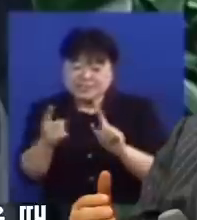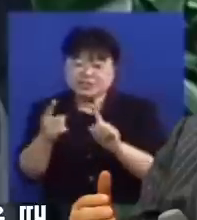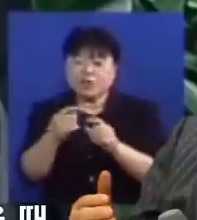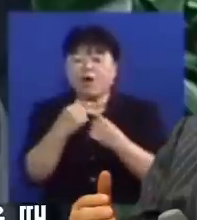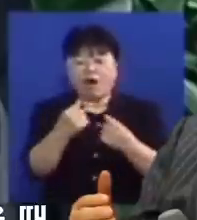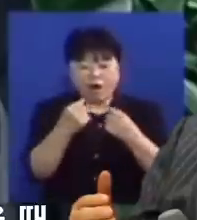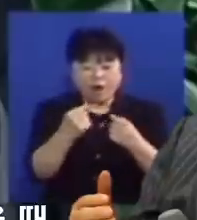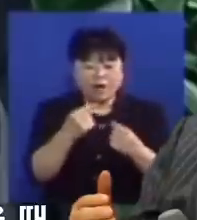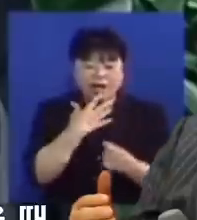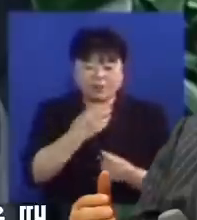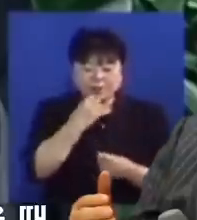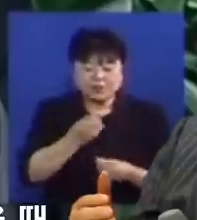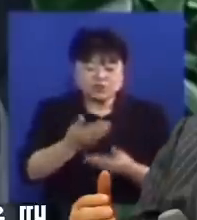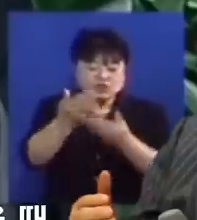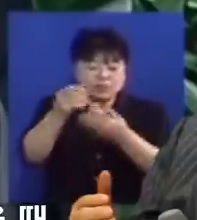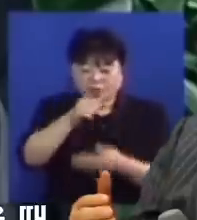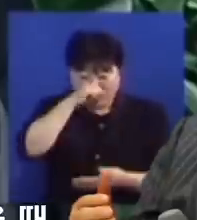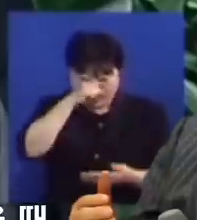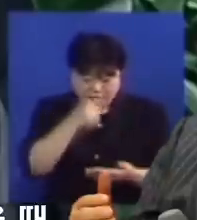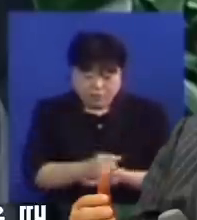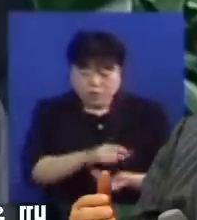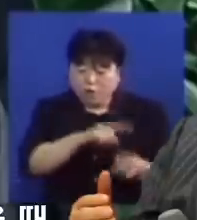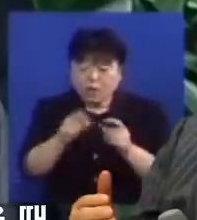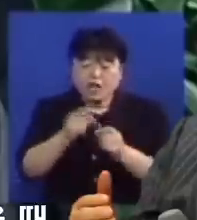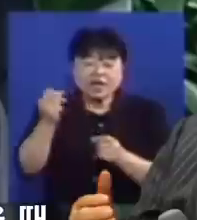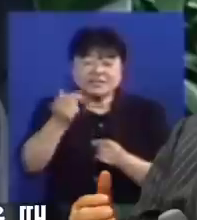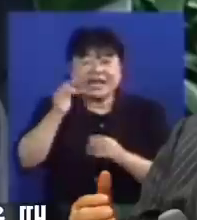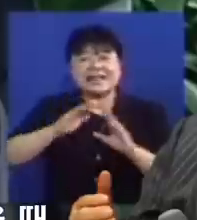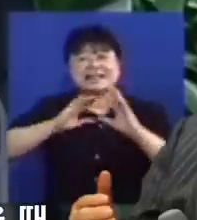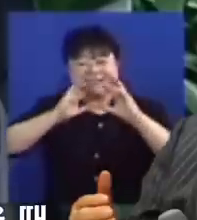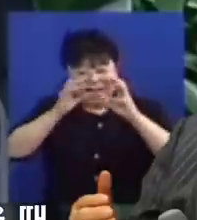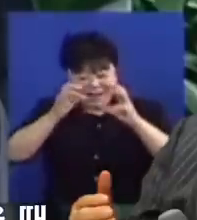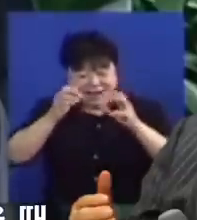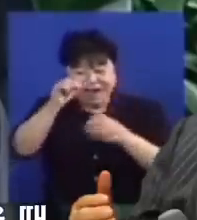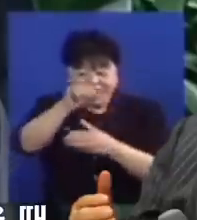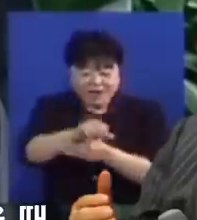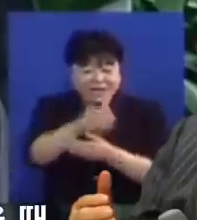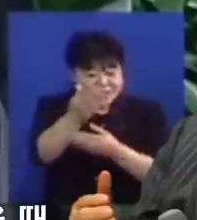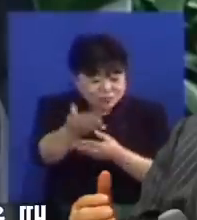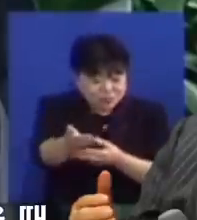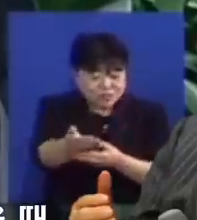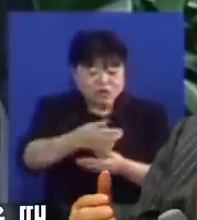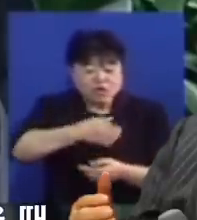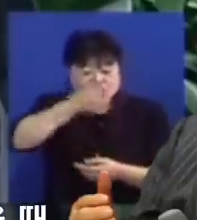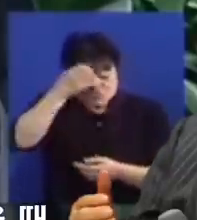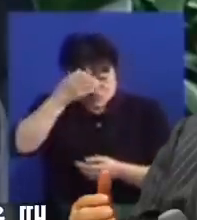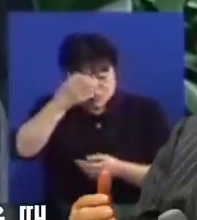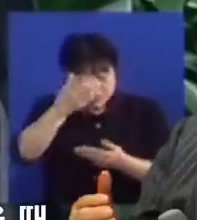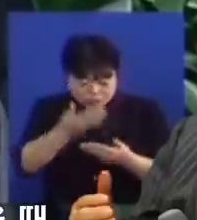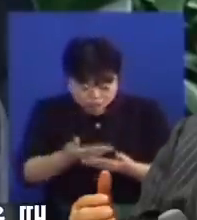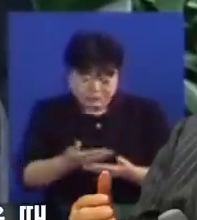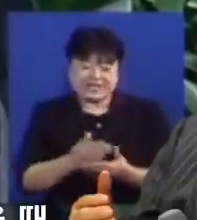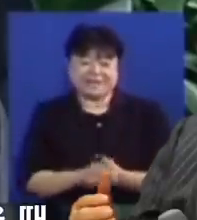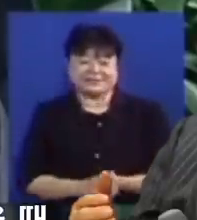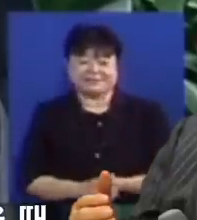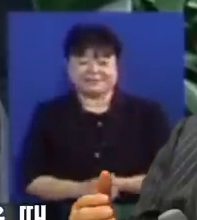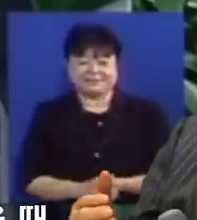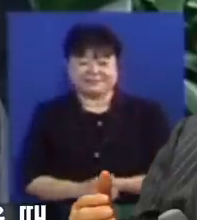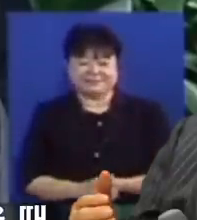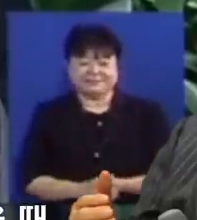건강, 아브라함의 축복과 형통, 부활과 영생, 천국을 허락해주는 꿈을 우리에게 허락해 주시는